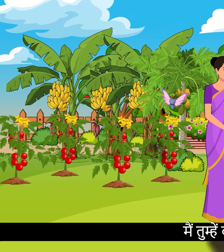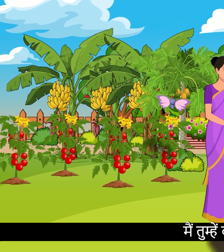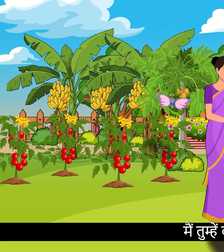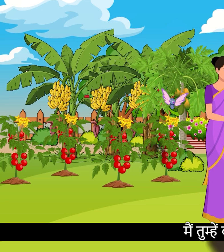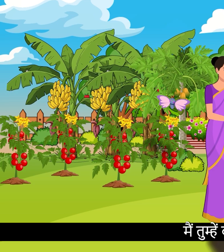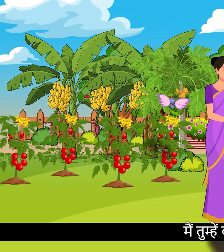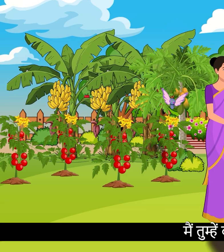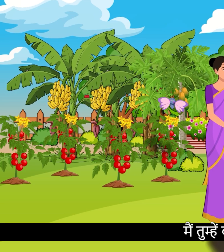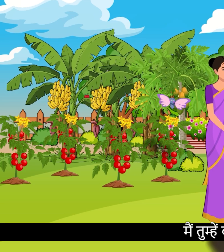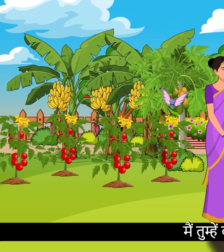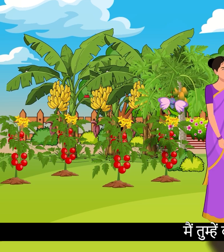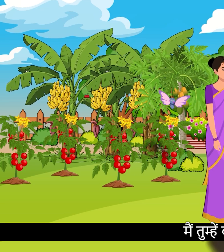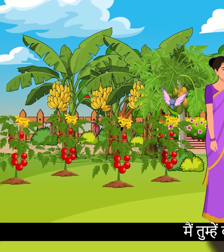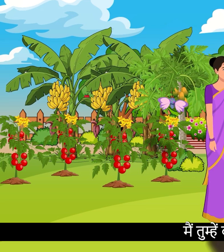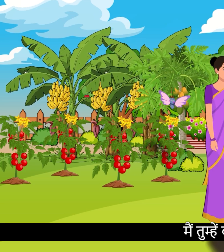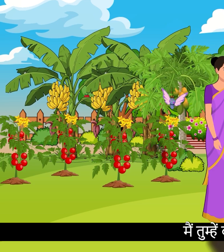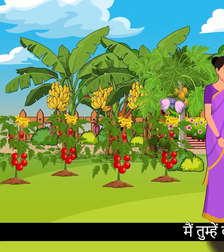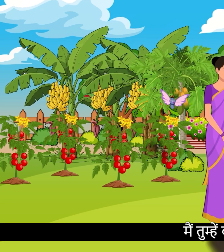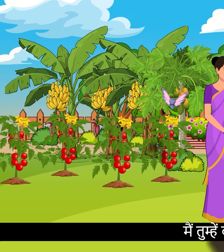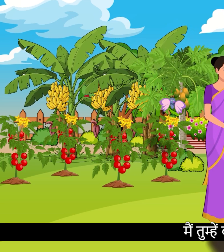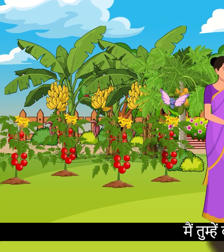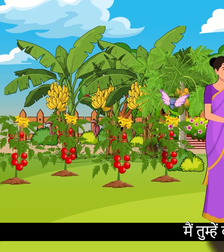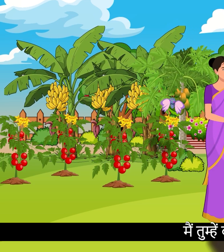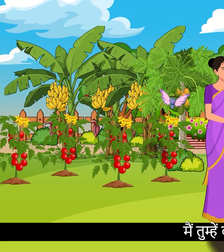मैं तुम्हें बताऊंगी पिंकी, याद रखना।